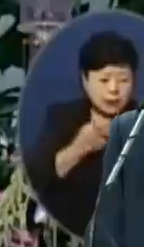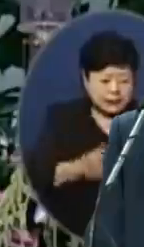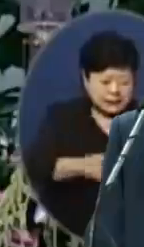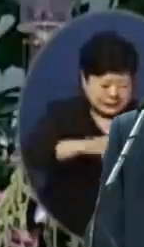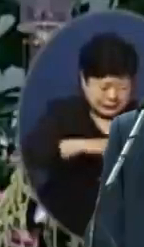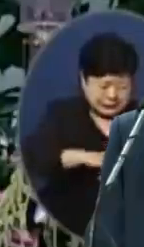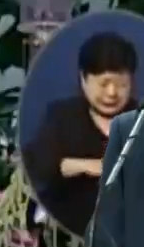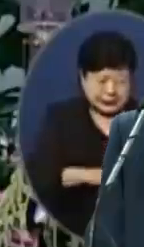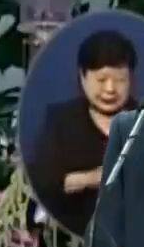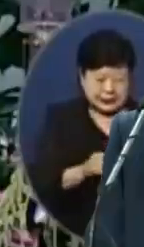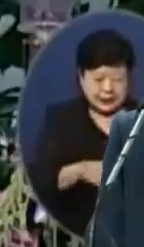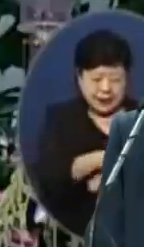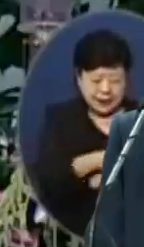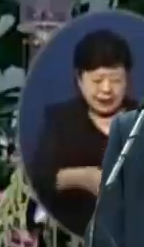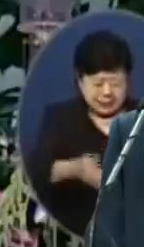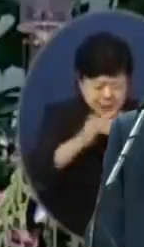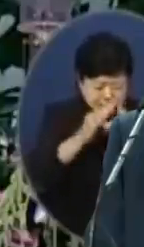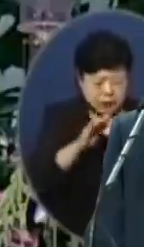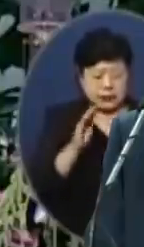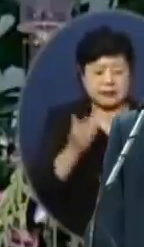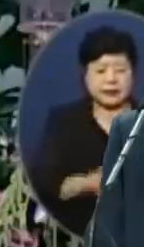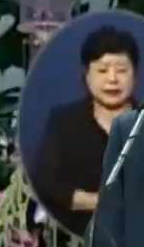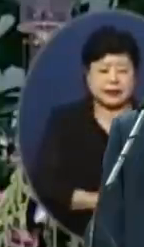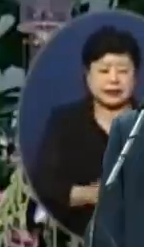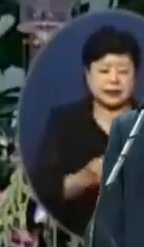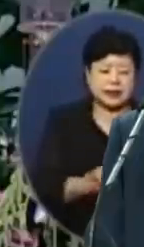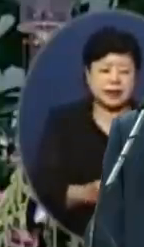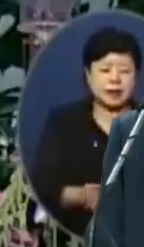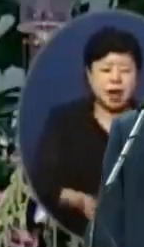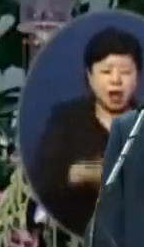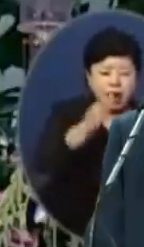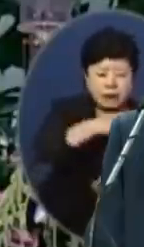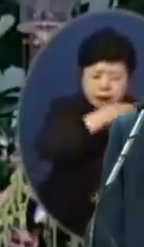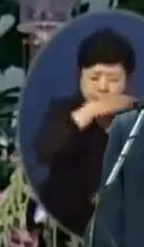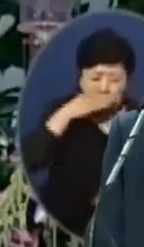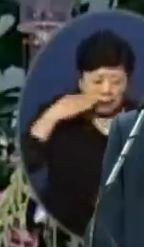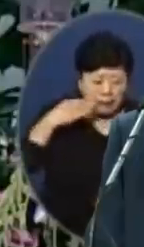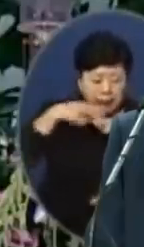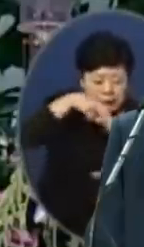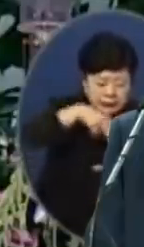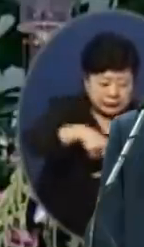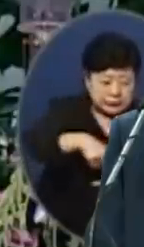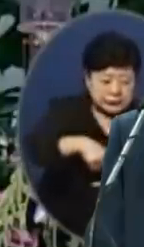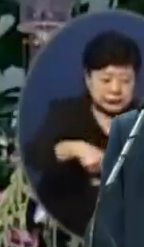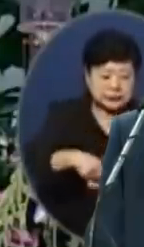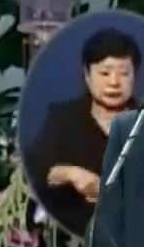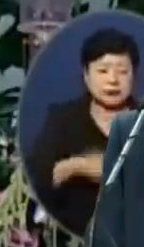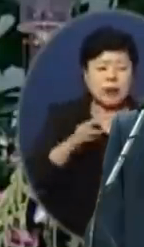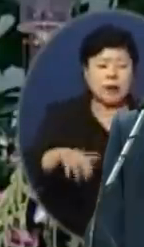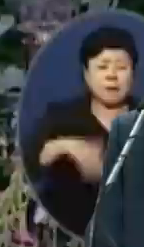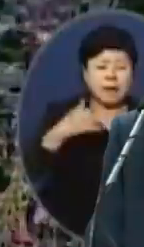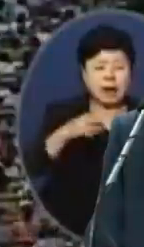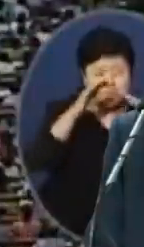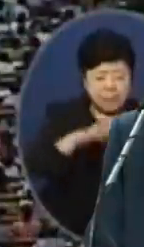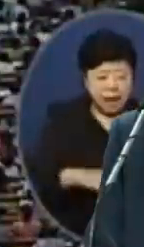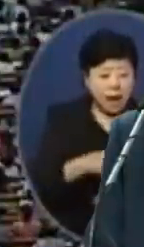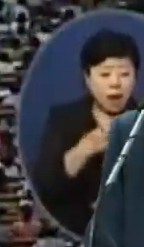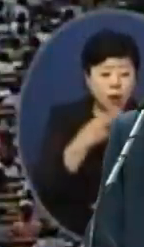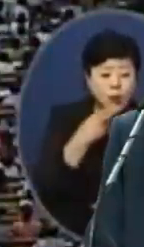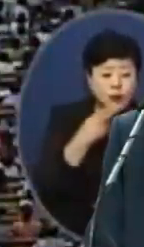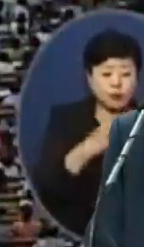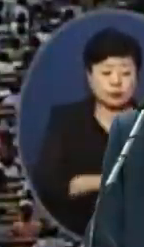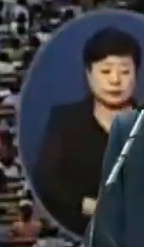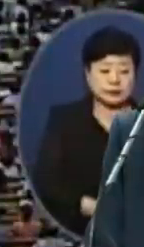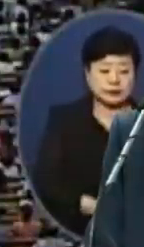해서 건축을 하는 것입니다. 그래야 건물이 똑바로 올라가고 강풍이 불어도 무너지지 아니하는